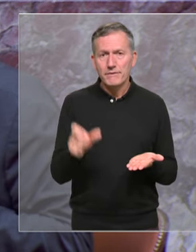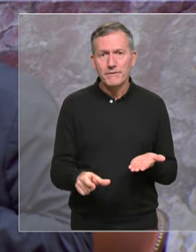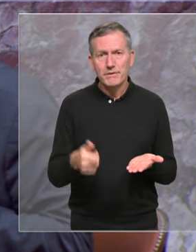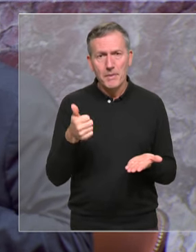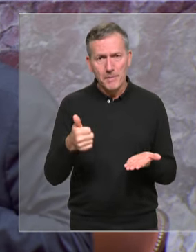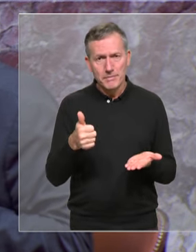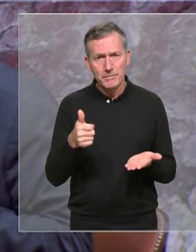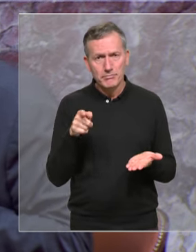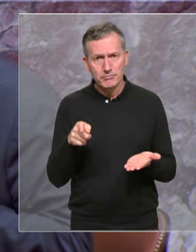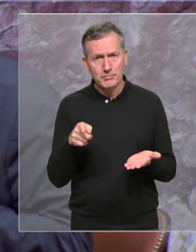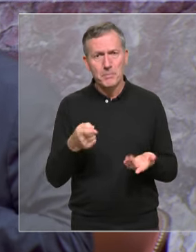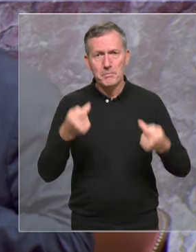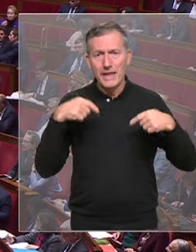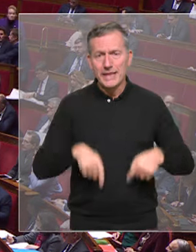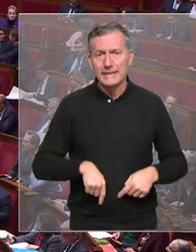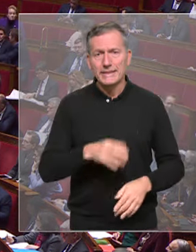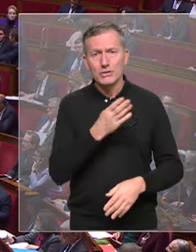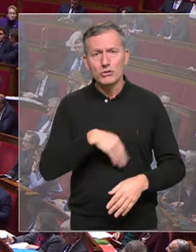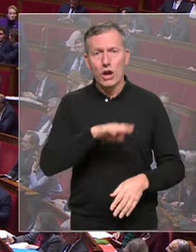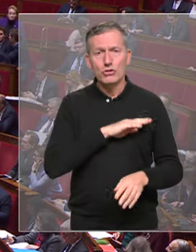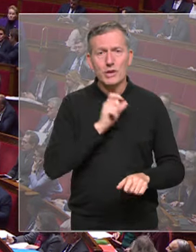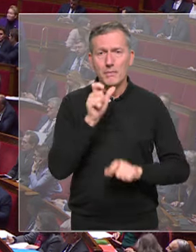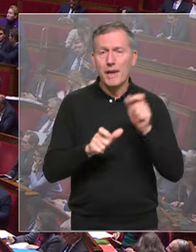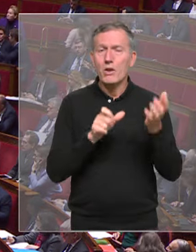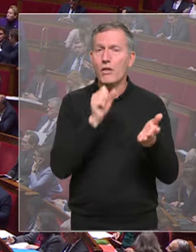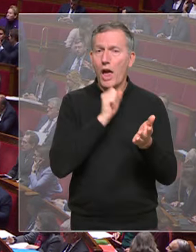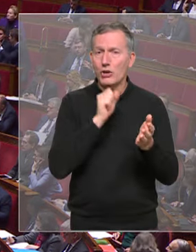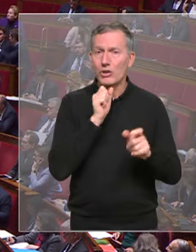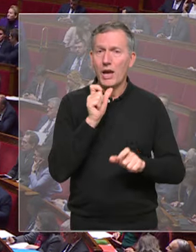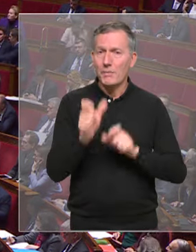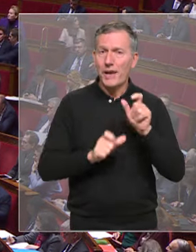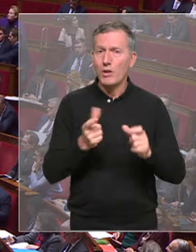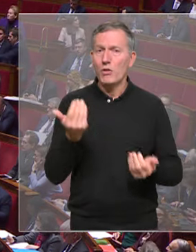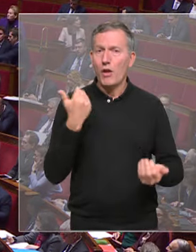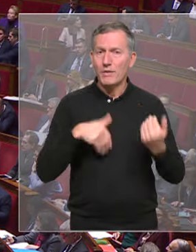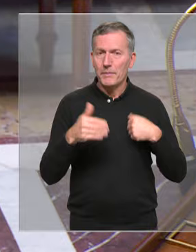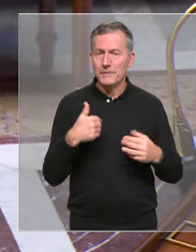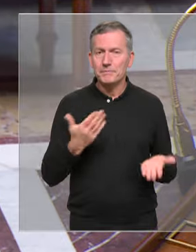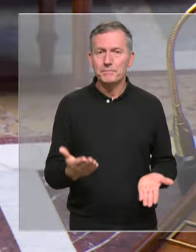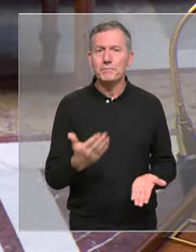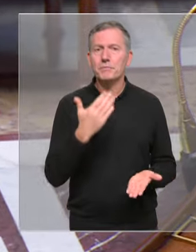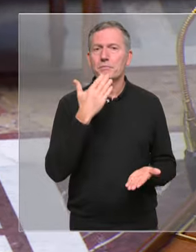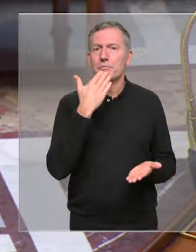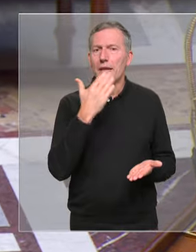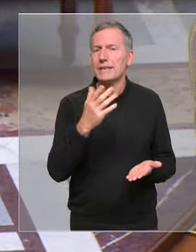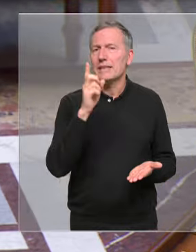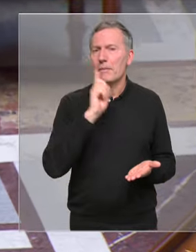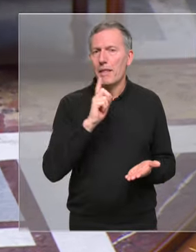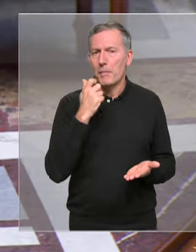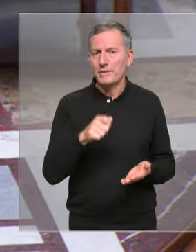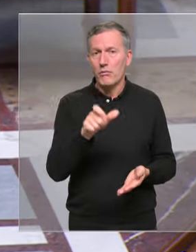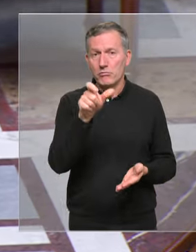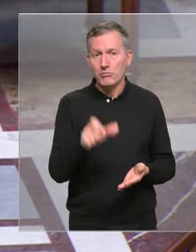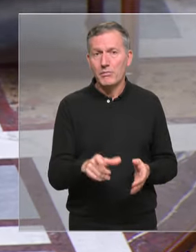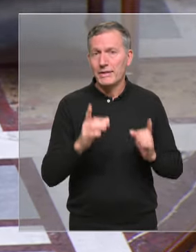Fadila Khattabi, ministre en charge des personnes âgées et des personnes handicapées. Merci, Madame la Présidente. Monsieur le député